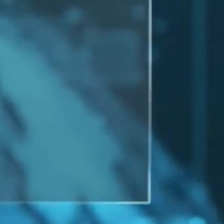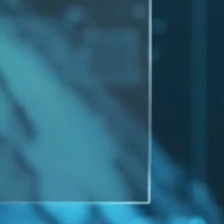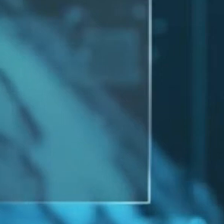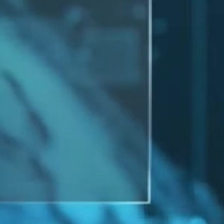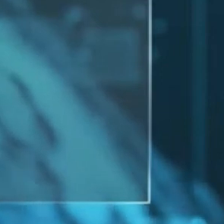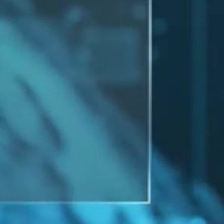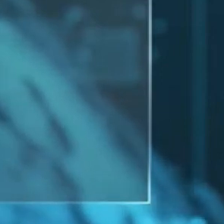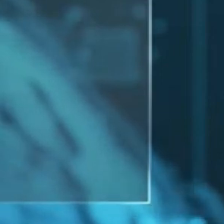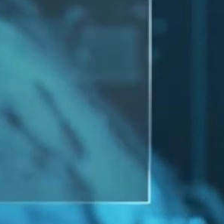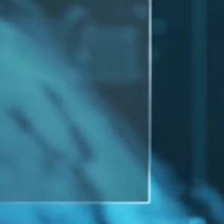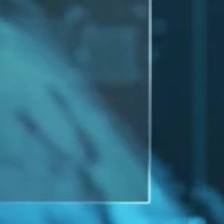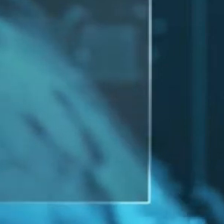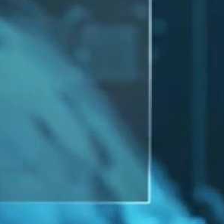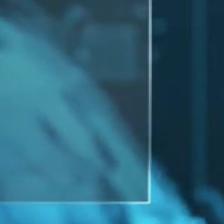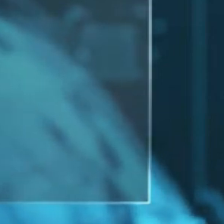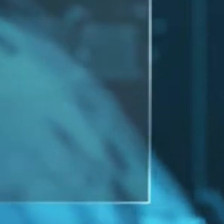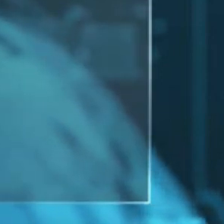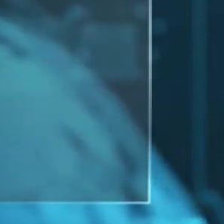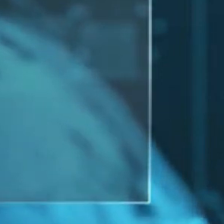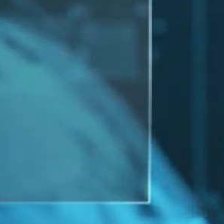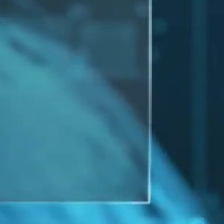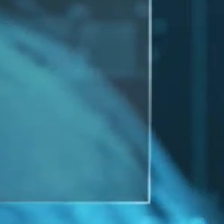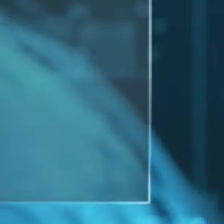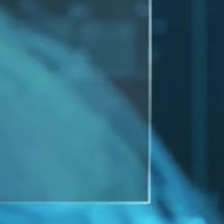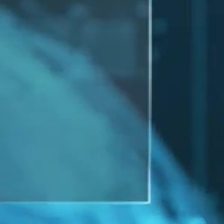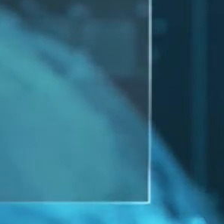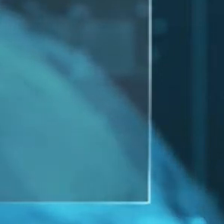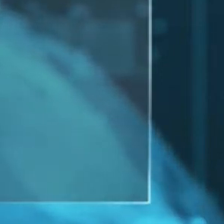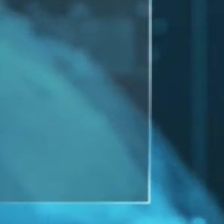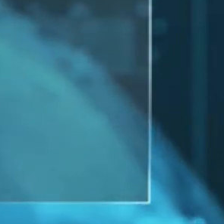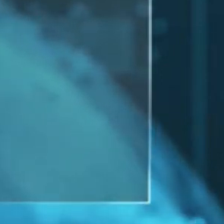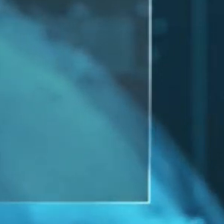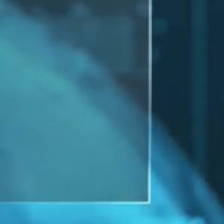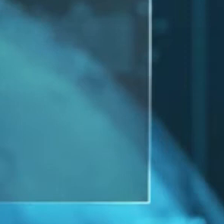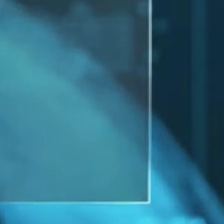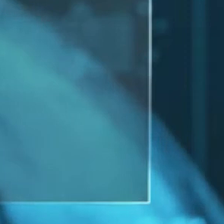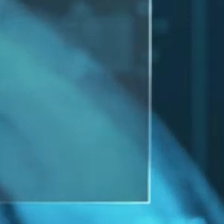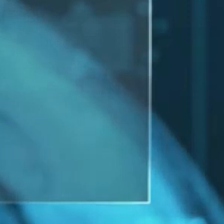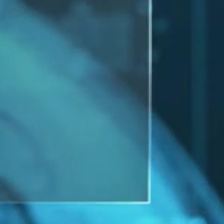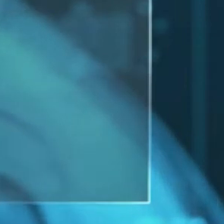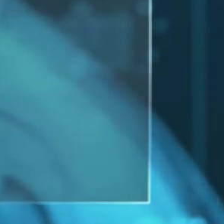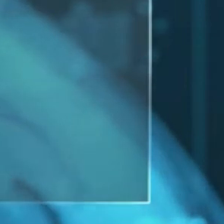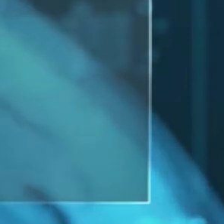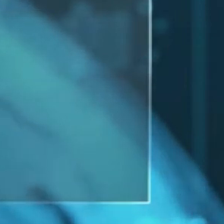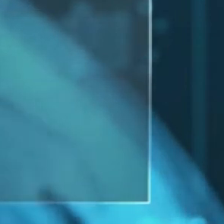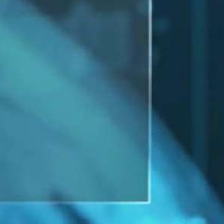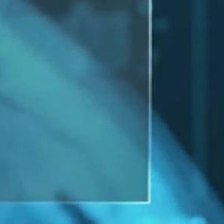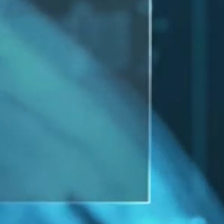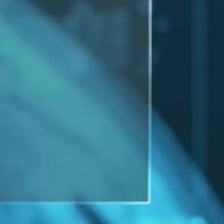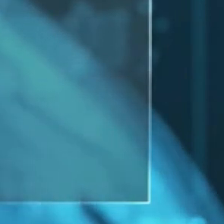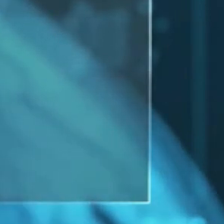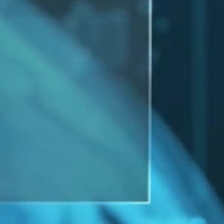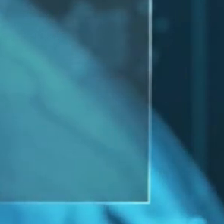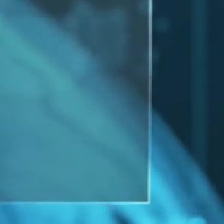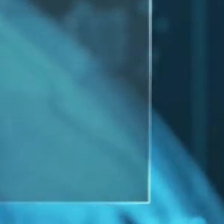президенті Режеп Ердоған елбасыға жеделхат жолдап өзінің және барша түрік халқының атынан тезірек сауығып кетуін тіледі.